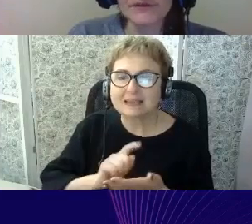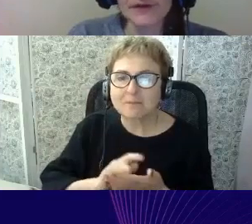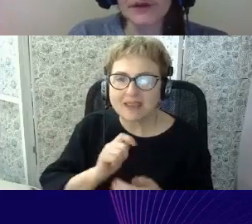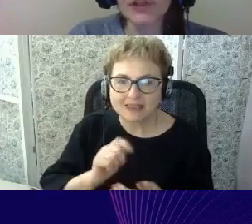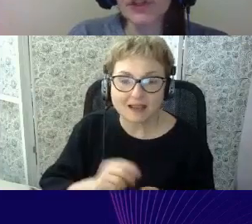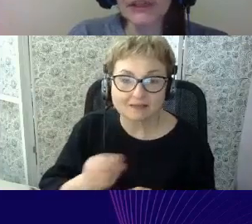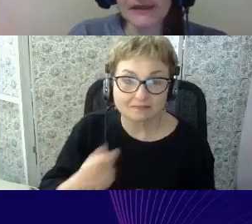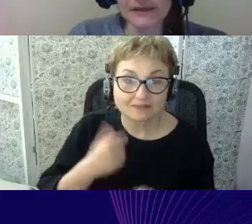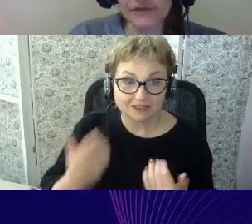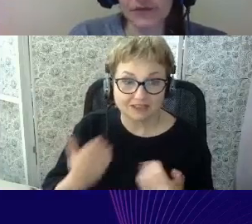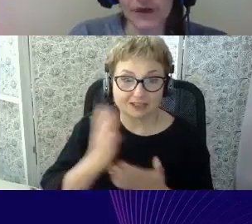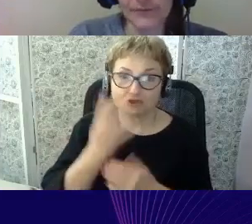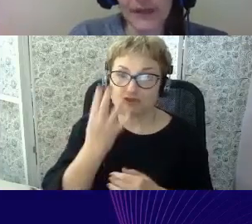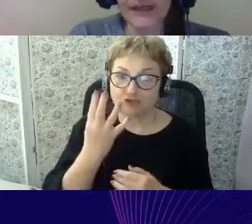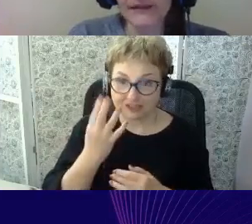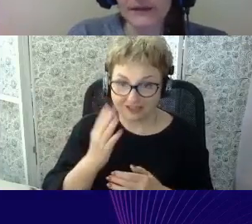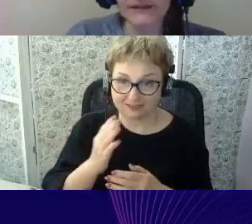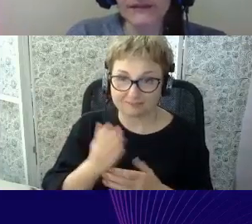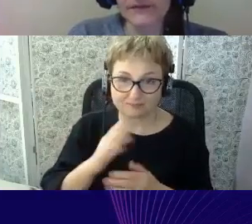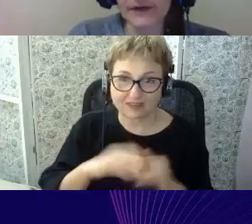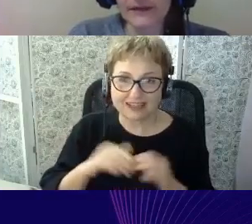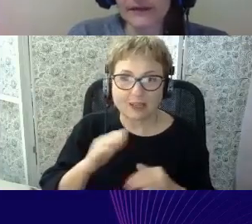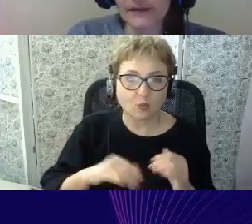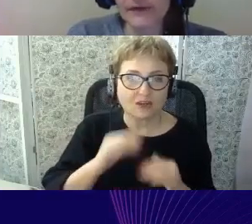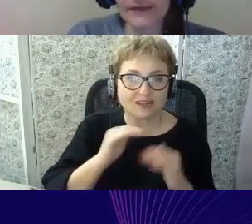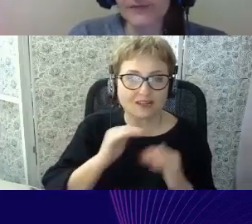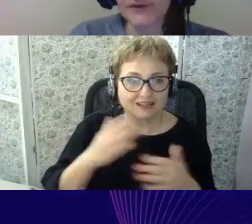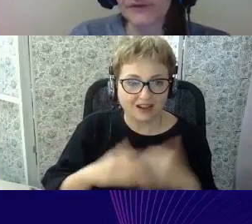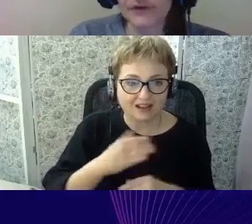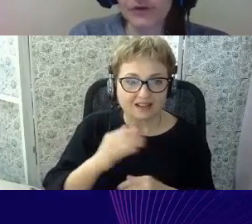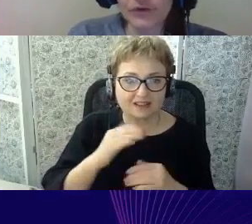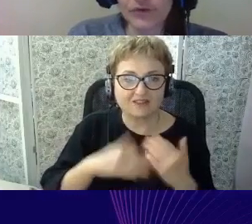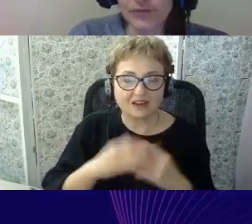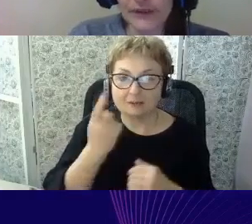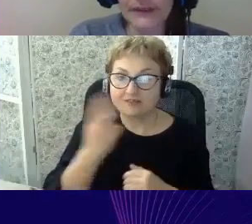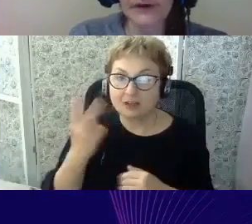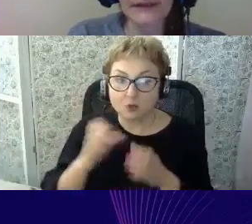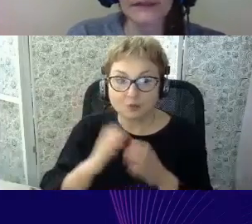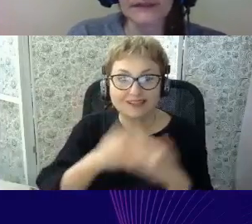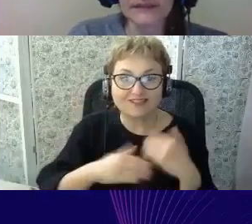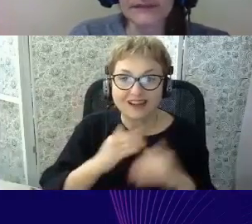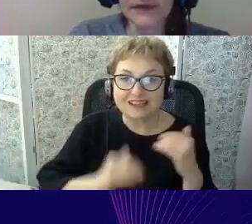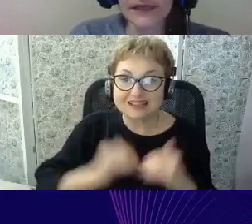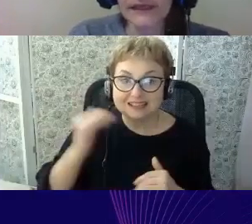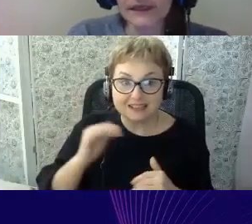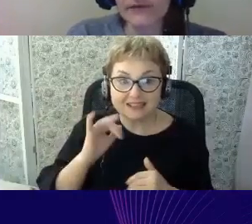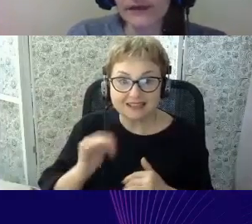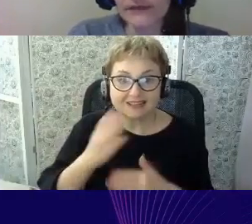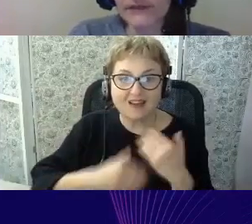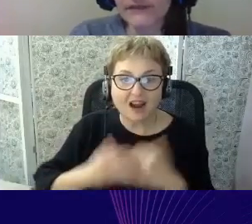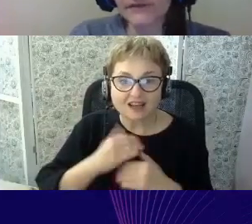мы видим с вами четыре категории. Это дети-инвалиды, инвалиды первой-второй группы, инвалиды с детства